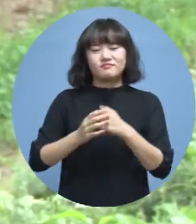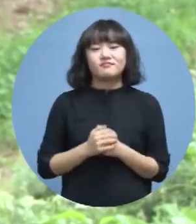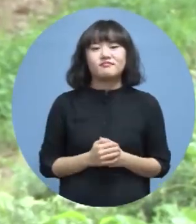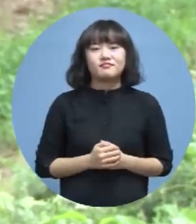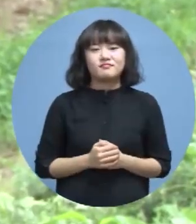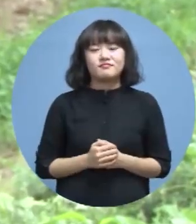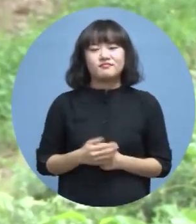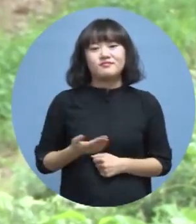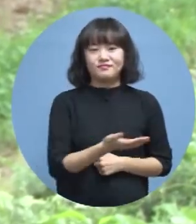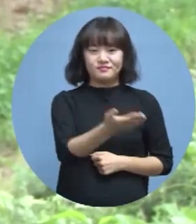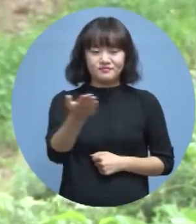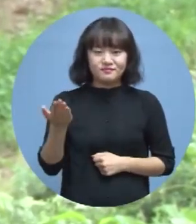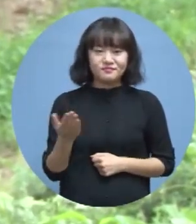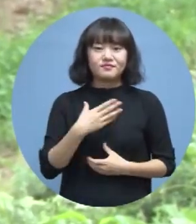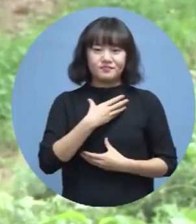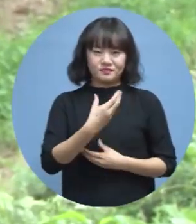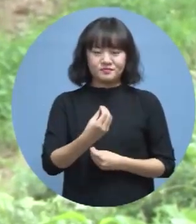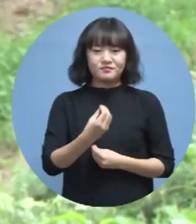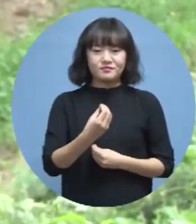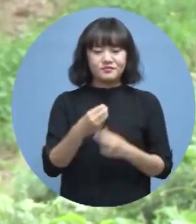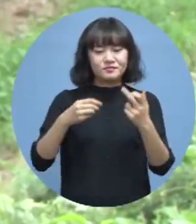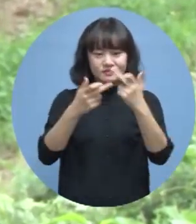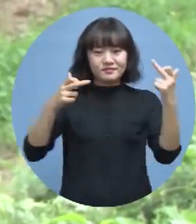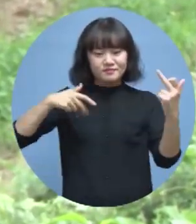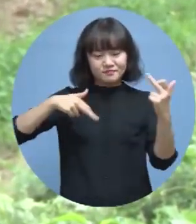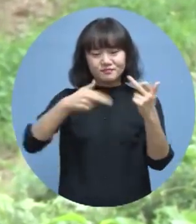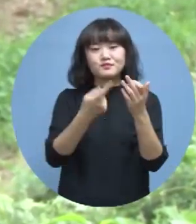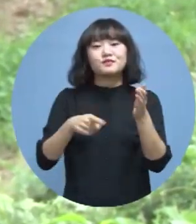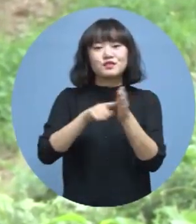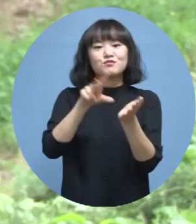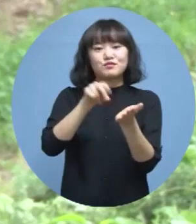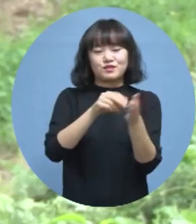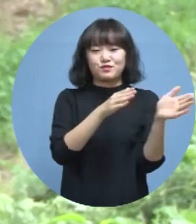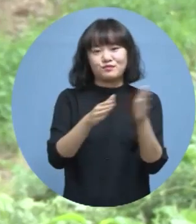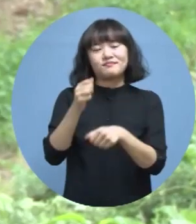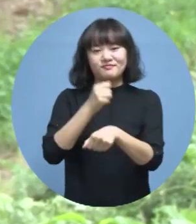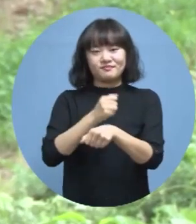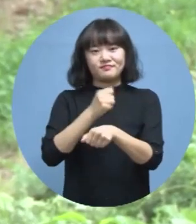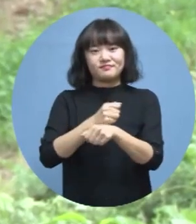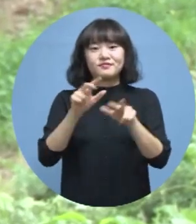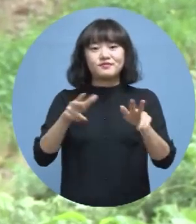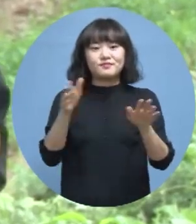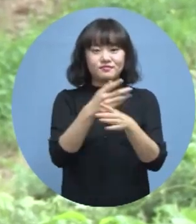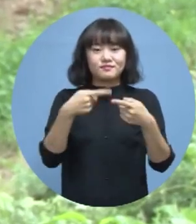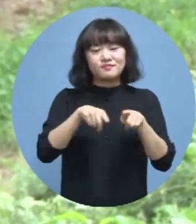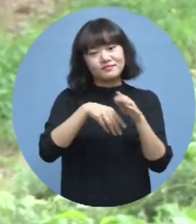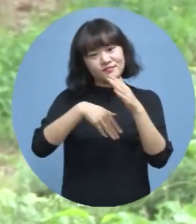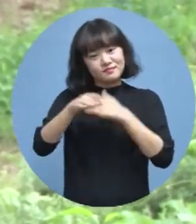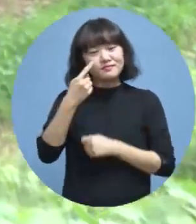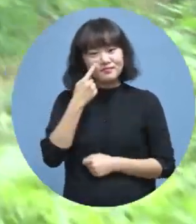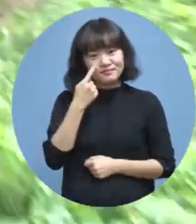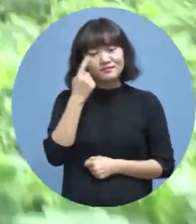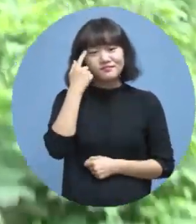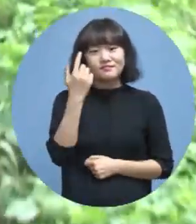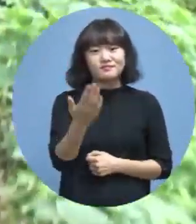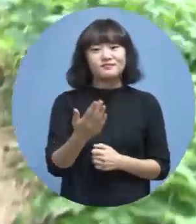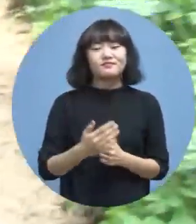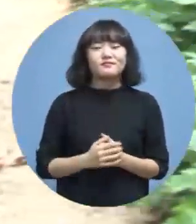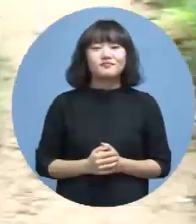그래서 제가 여러분들께 안전한 산행을 위해 오늘의 문제를 준비해봤는데요. 지금부터 함께 가보실까요?